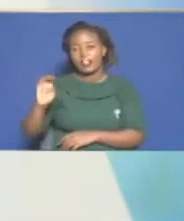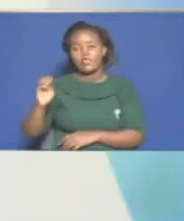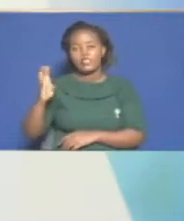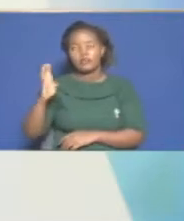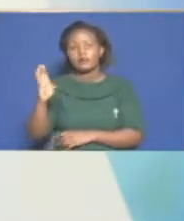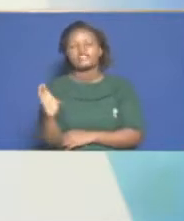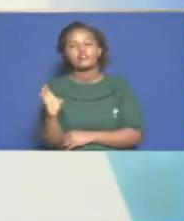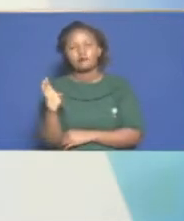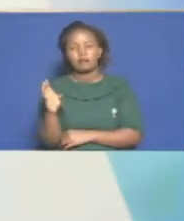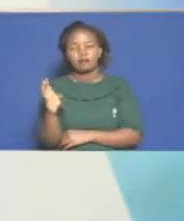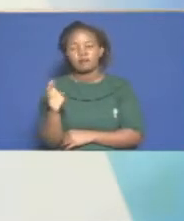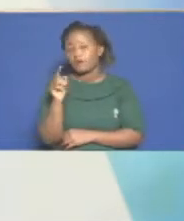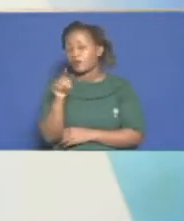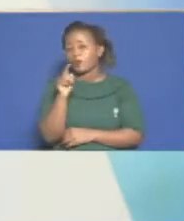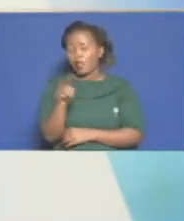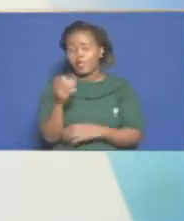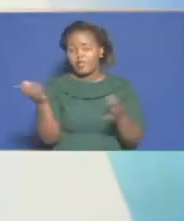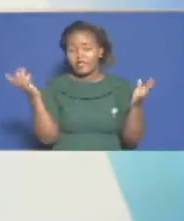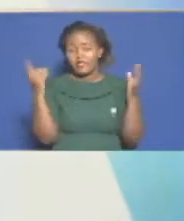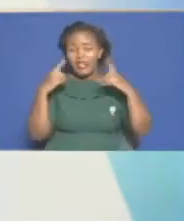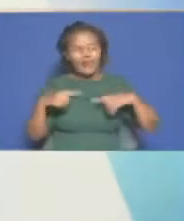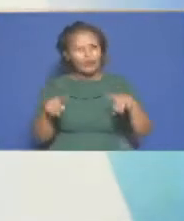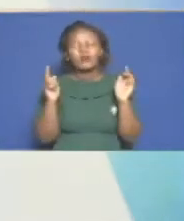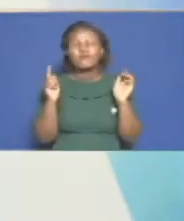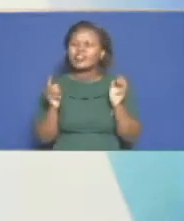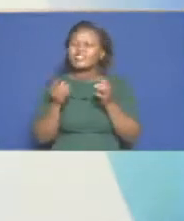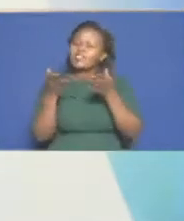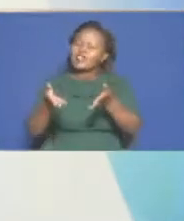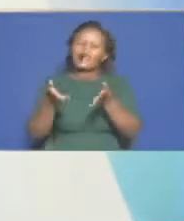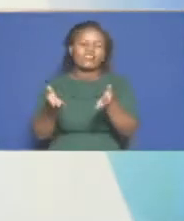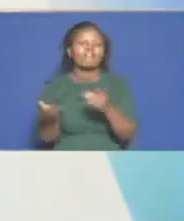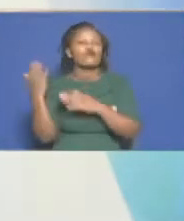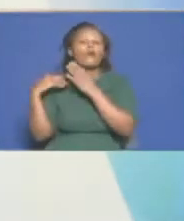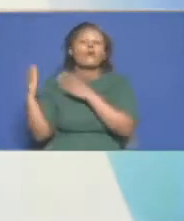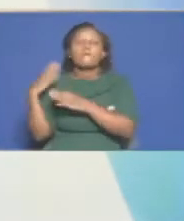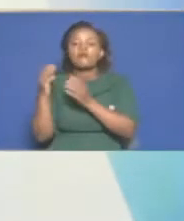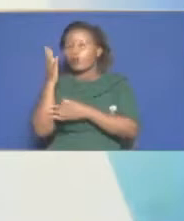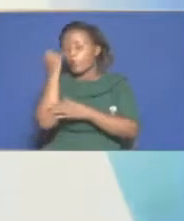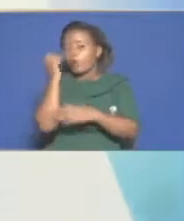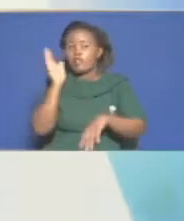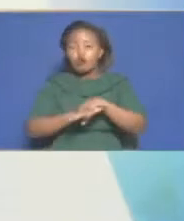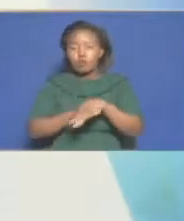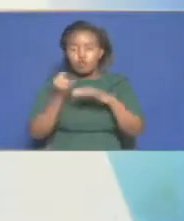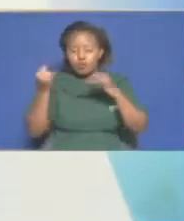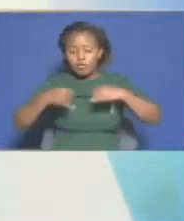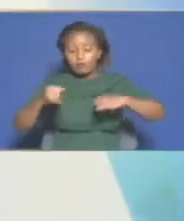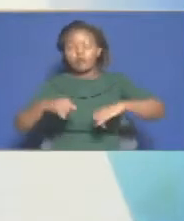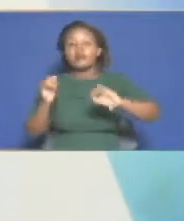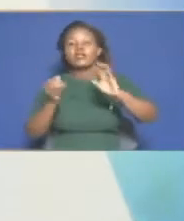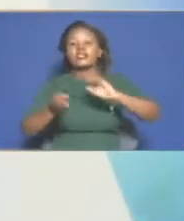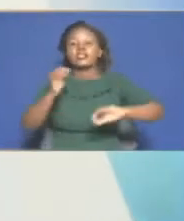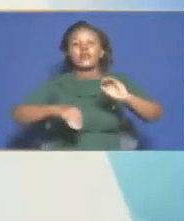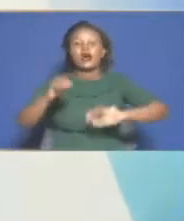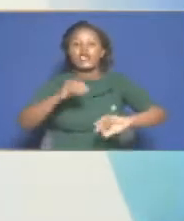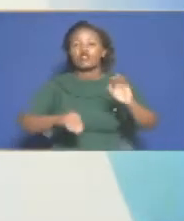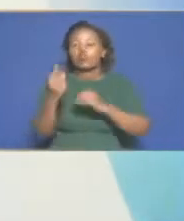Wafula Chebukati ni tangazo ambalo limekuwepo kwa sababu ilifaa litekelezwe katika uchaguzi wa 2017,